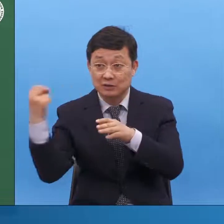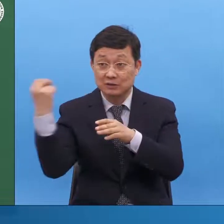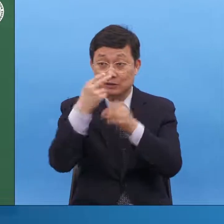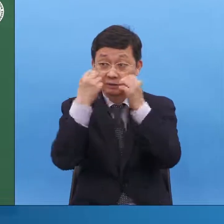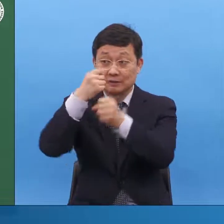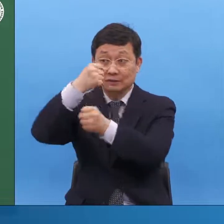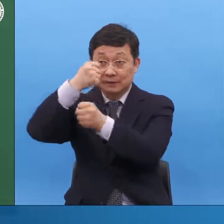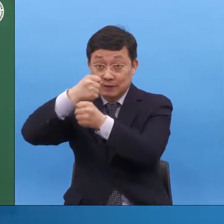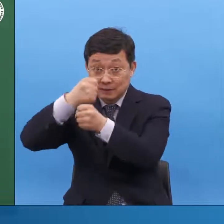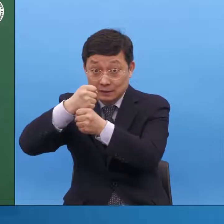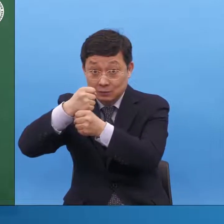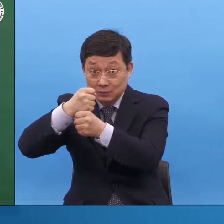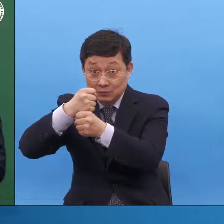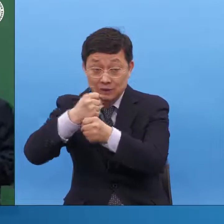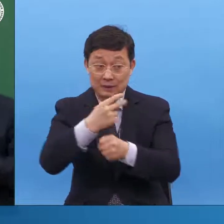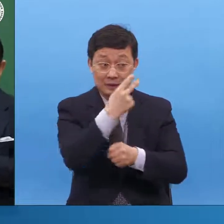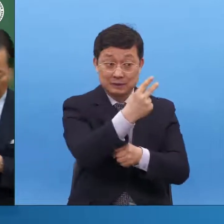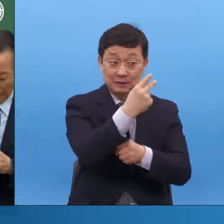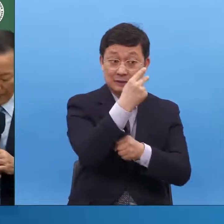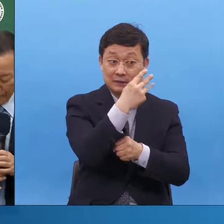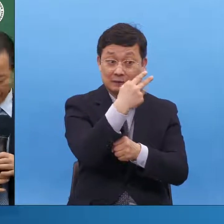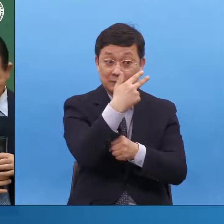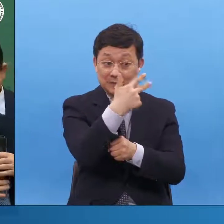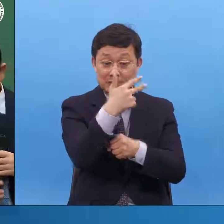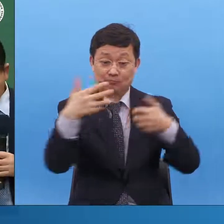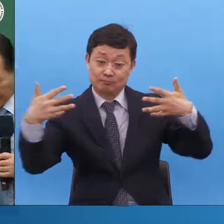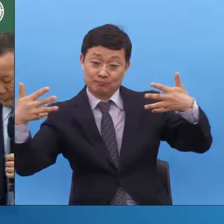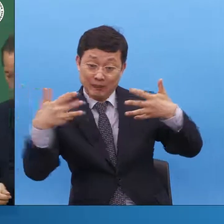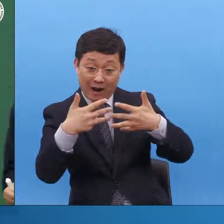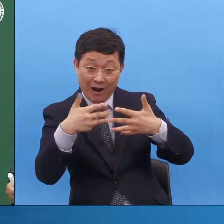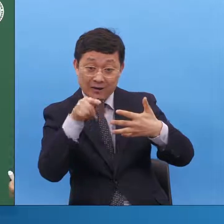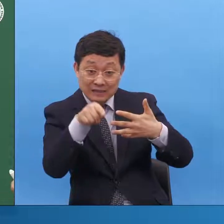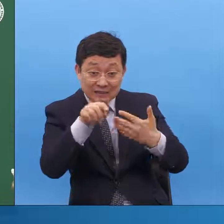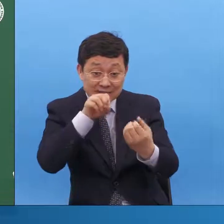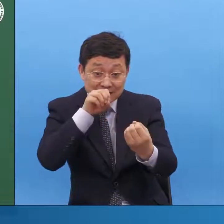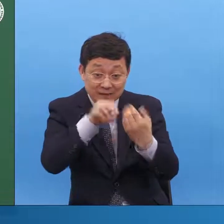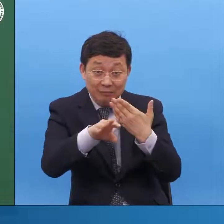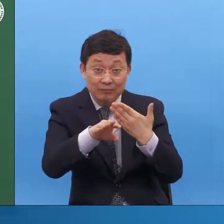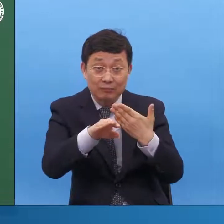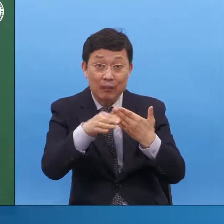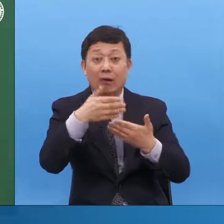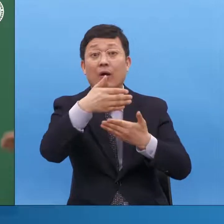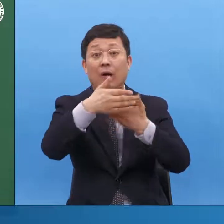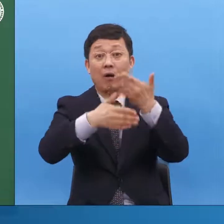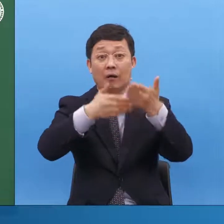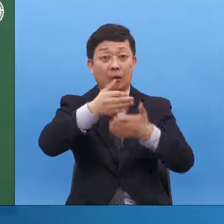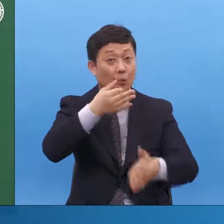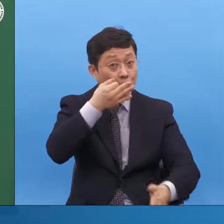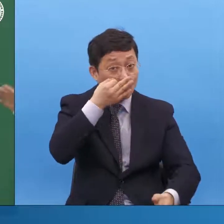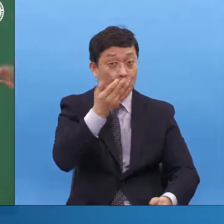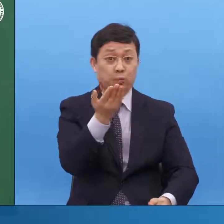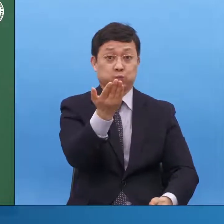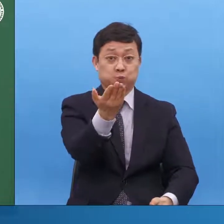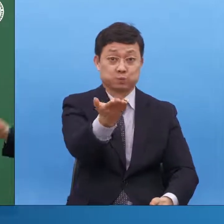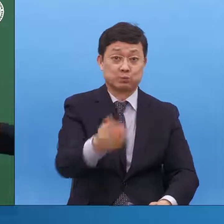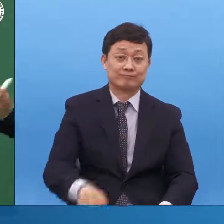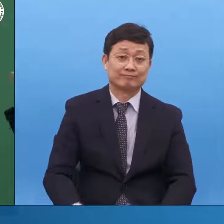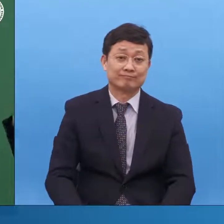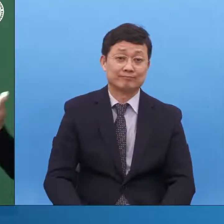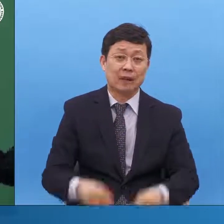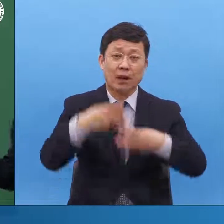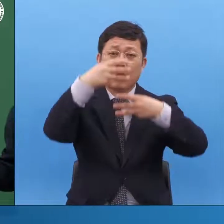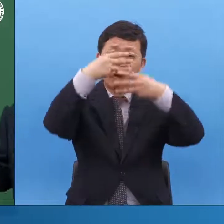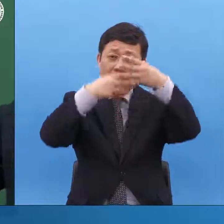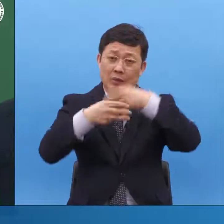237의 답이 딱 나와요. Then as I said before, you'll gain the answer of the 236 nations of only uniqueness and recreation. 이걸 렘넌트는 세팅을